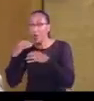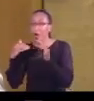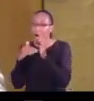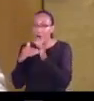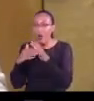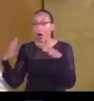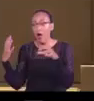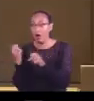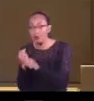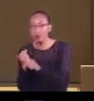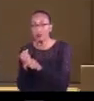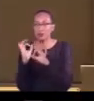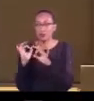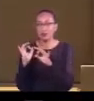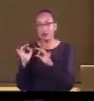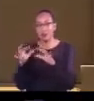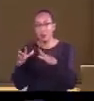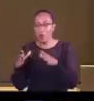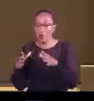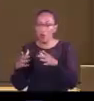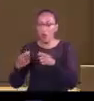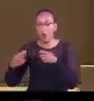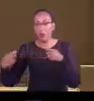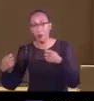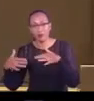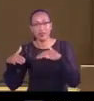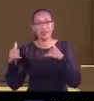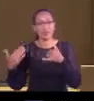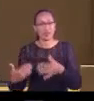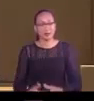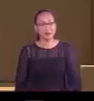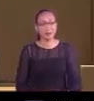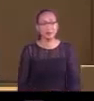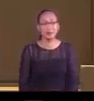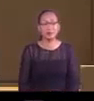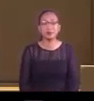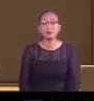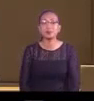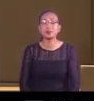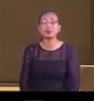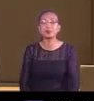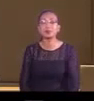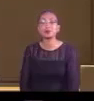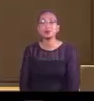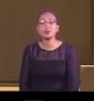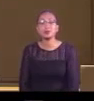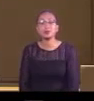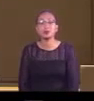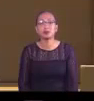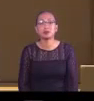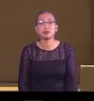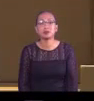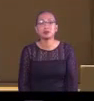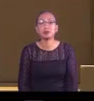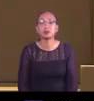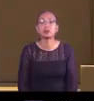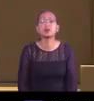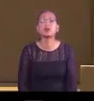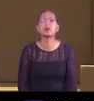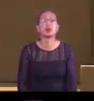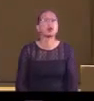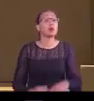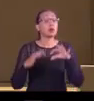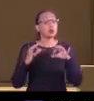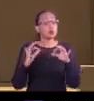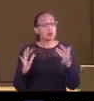espace-temps qui ne soit pas trop long pour que vous ne soyez pas endormis. Et je le félicite